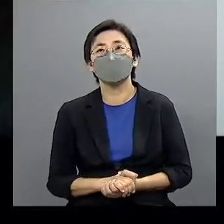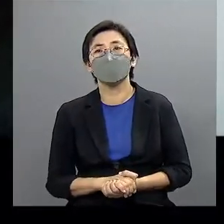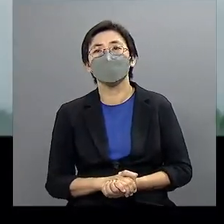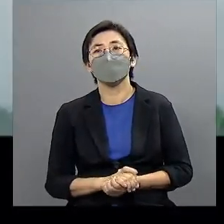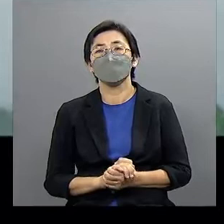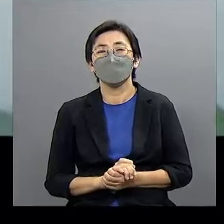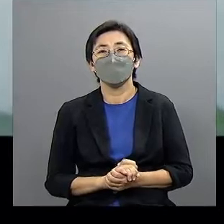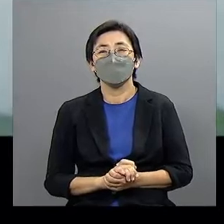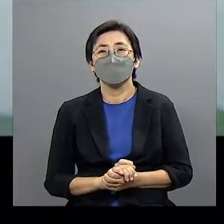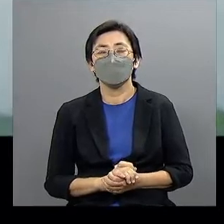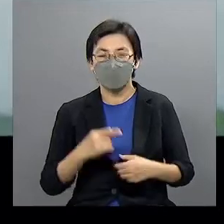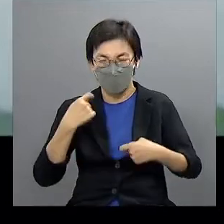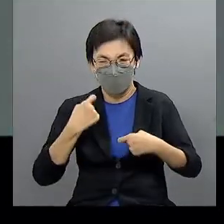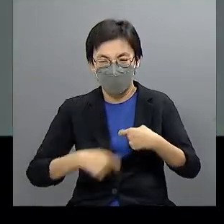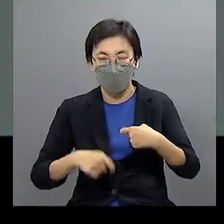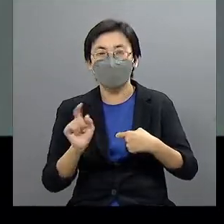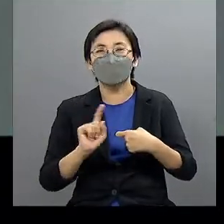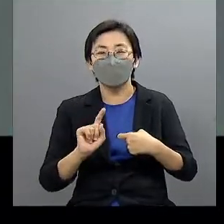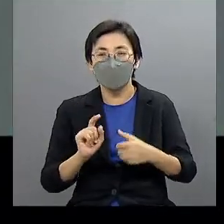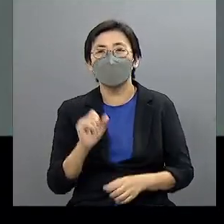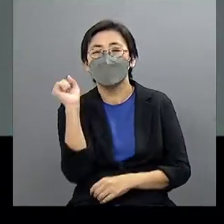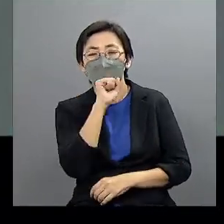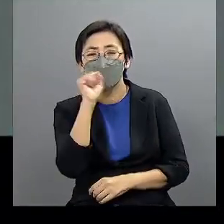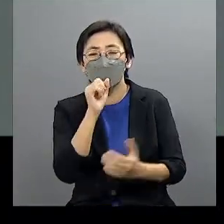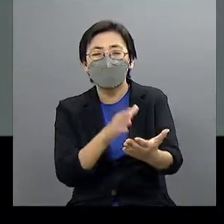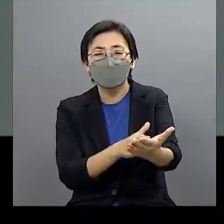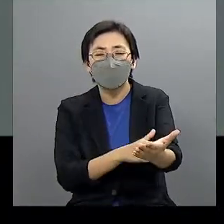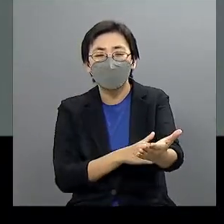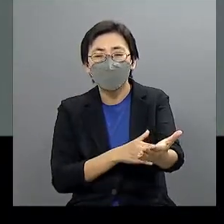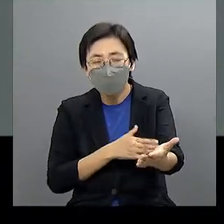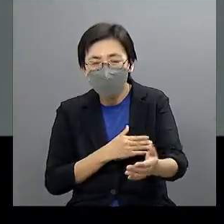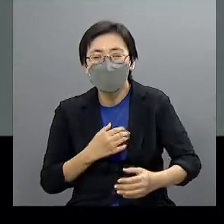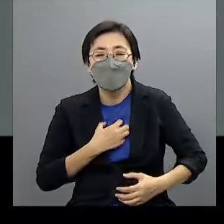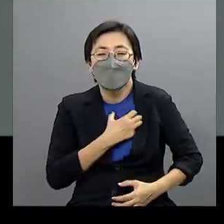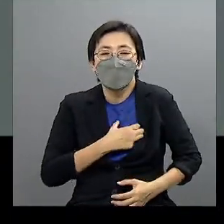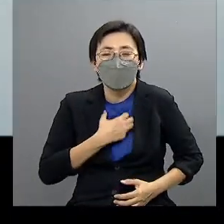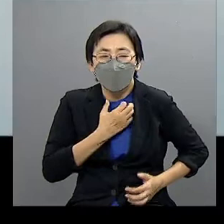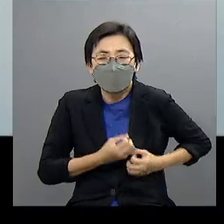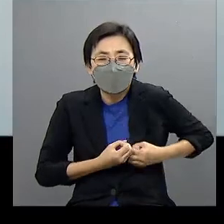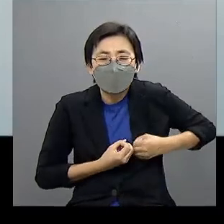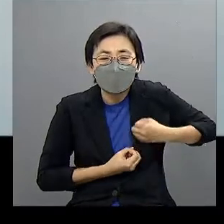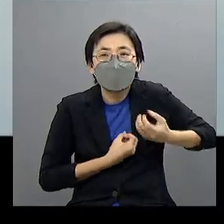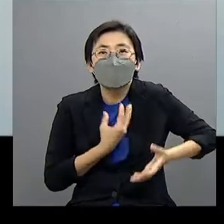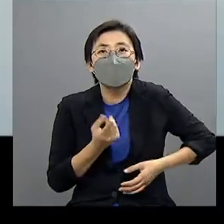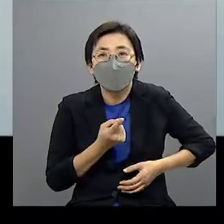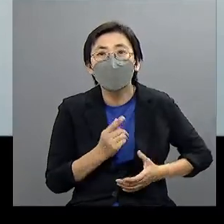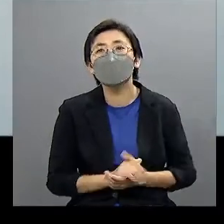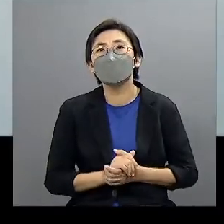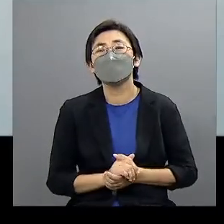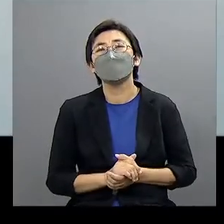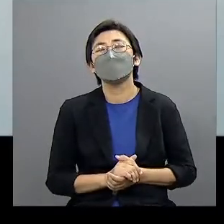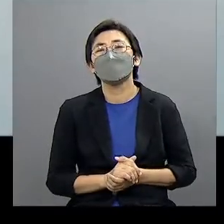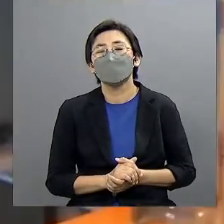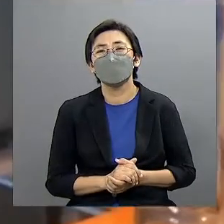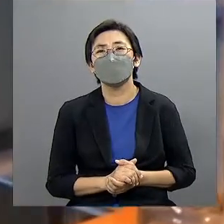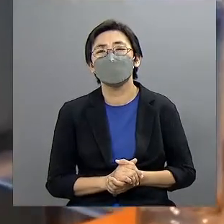ความยากอีกอย่างหนึ่งของการร้องเพลงช้าๆที่ต้องสื่อสารอารมณ์เยอะๆนั่นก็คือการต้องดึงเอาตัวตนอีกด้านออกมาค่ะเพราะด้วยความที่